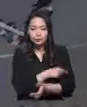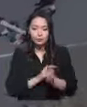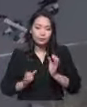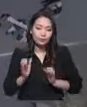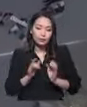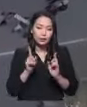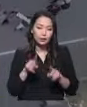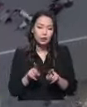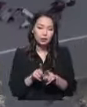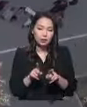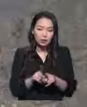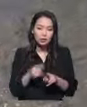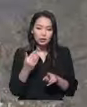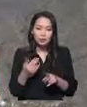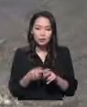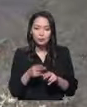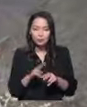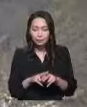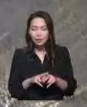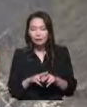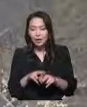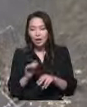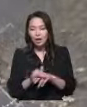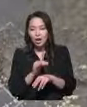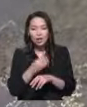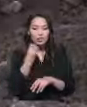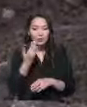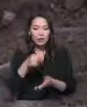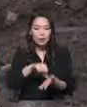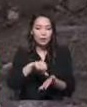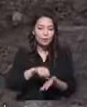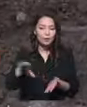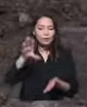организовали масштабный флешмоб. Кроме того, они в качестве волонтеров принимают участие во всех